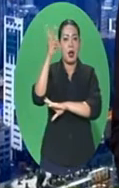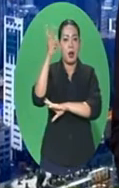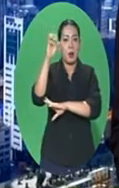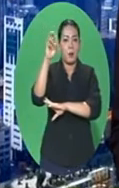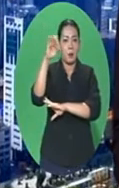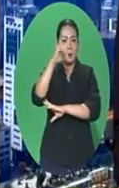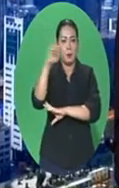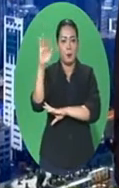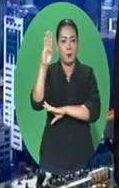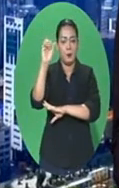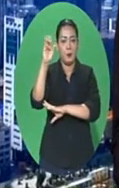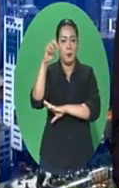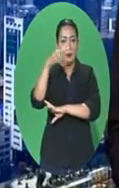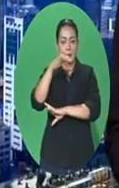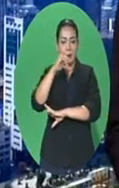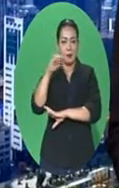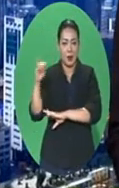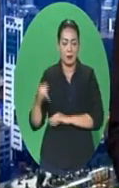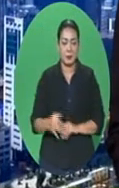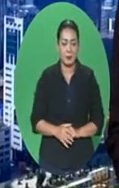20 tháng 11 cùng nghi thức lễ thượng cờ.